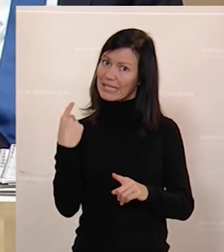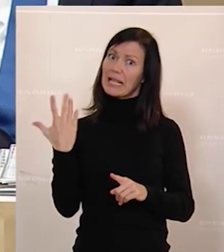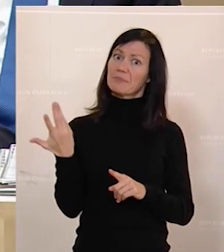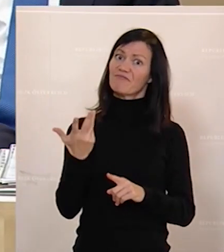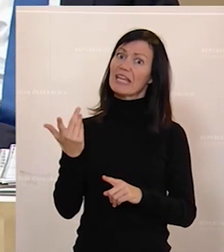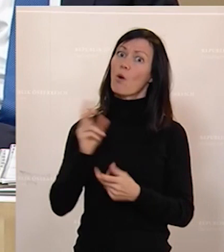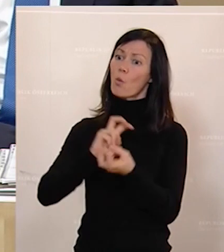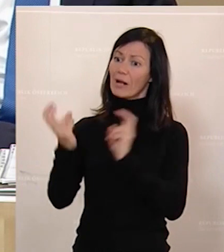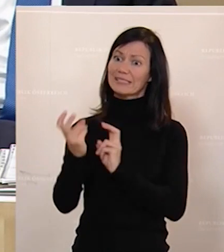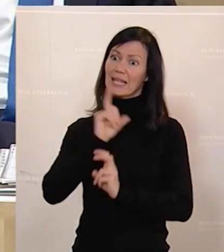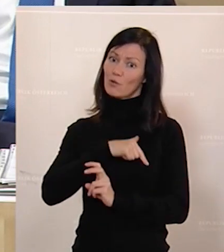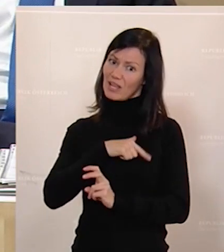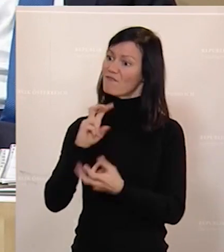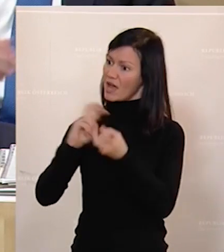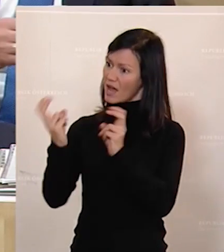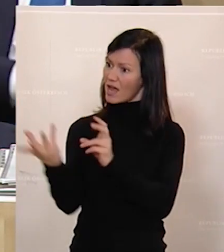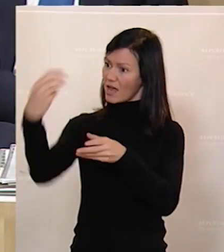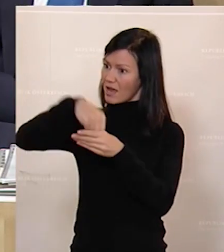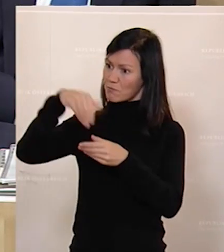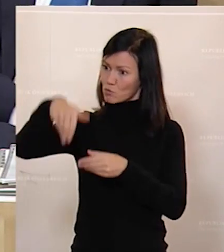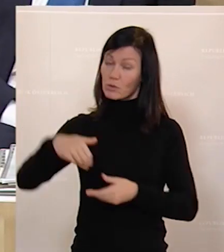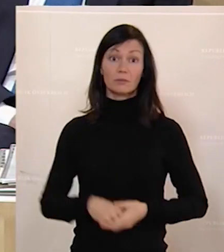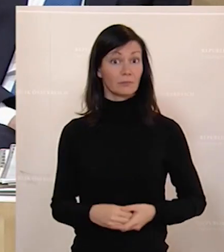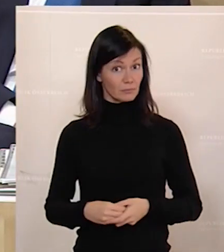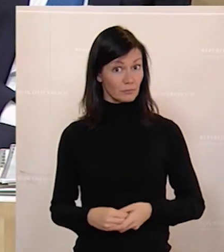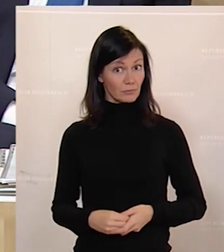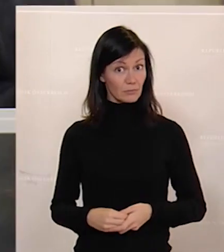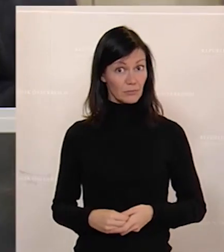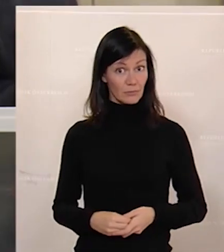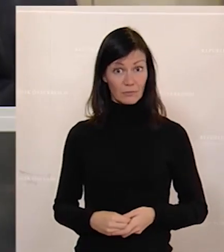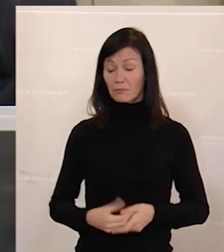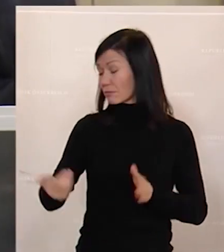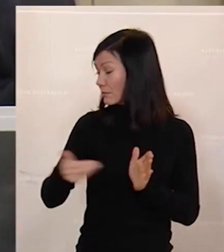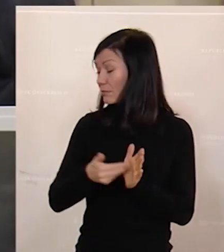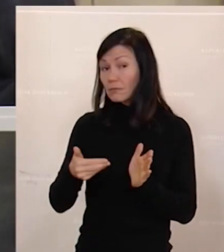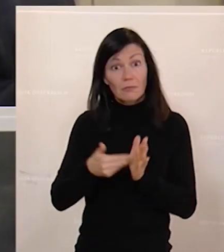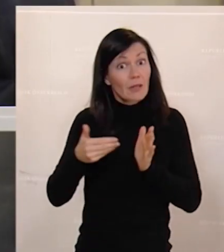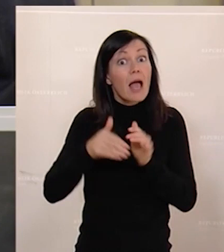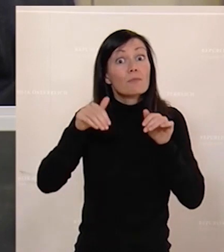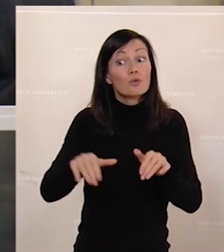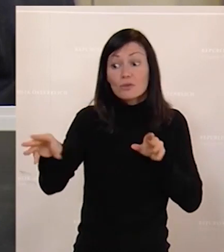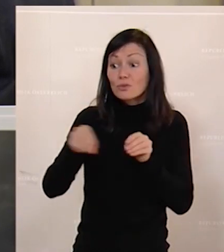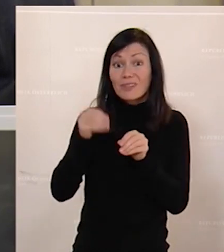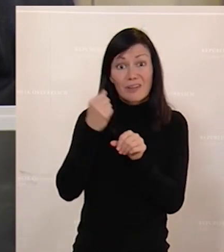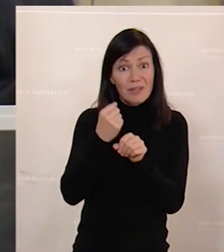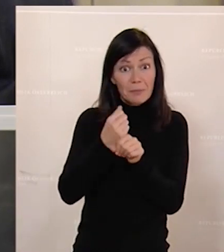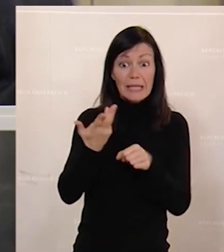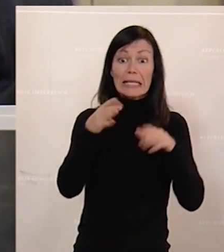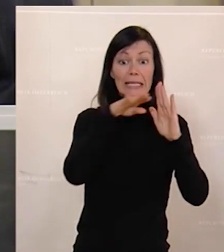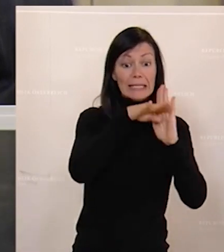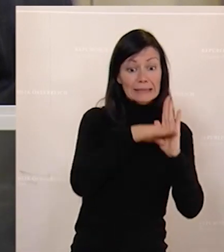Exekutive. Und wo ich auch ganz bewusst heute sage, es ist notwendig, dass wir zusammenarbeiten. Gesetzgebung